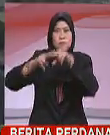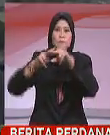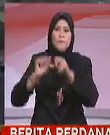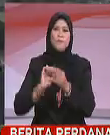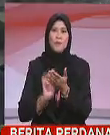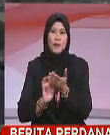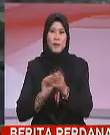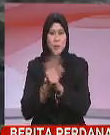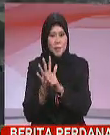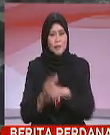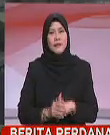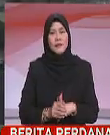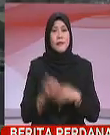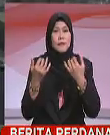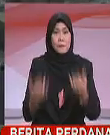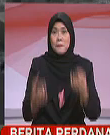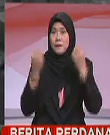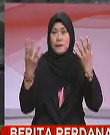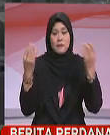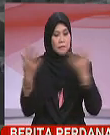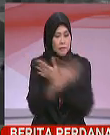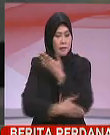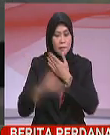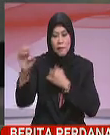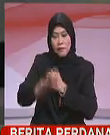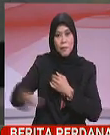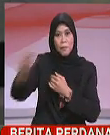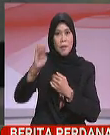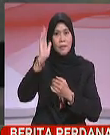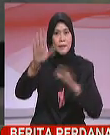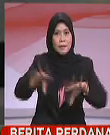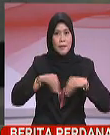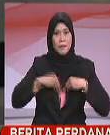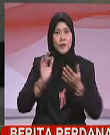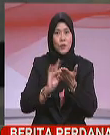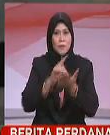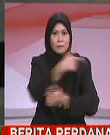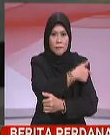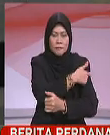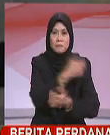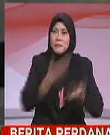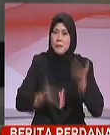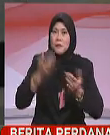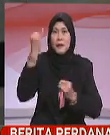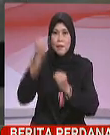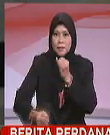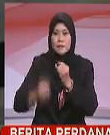tersebut. Keadaan itu mengakibatkan banyak negara kesatuan Eropah dijangka menerima vaksin itu sama ada akhir